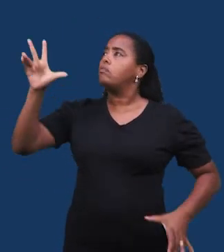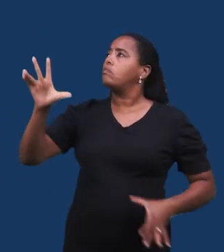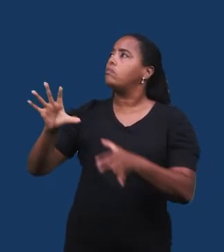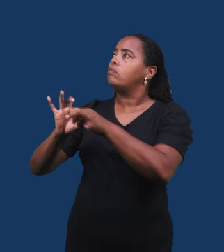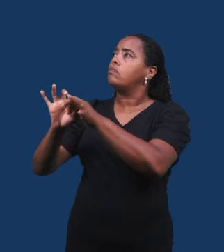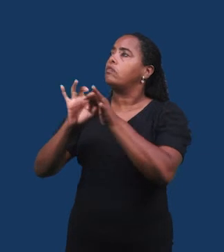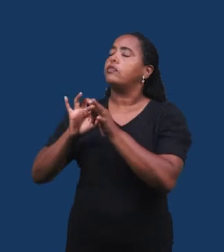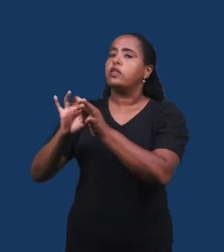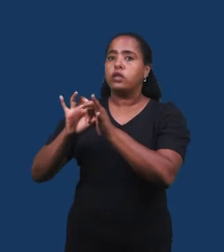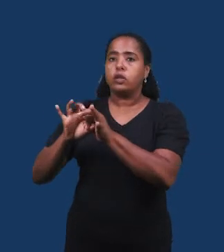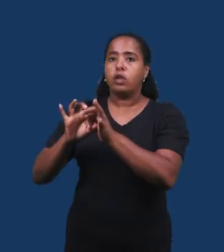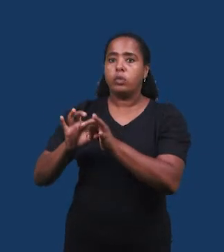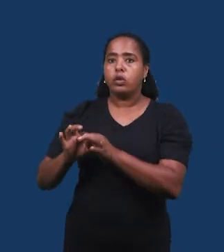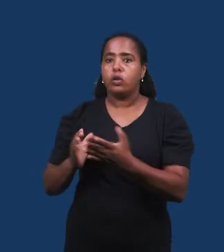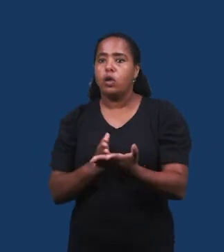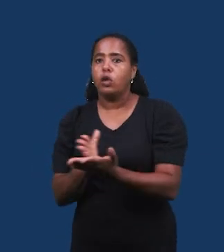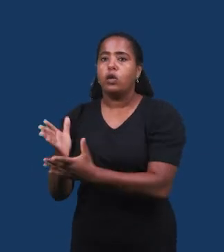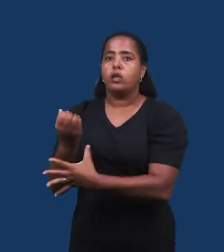faveur de ceux qui